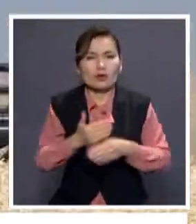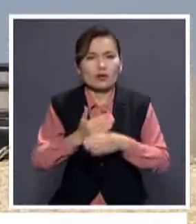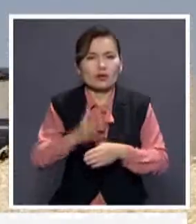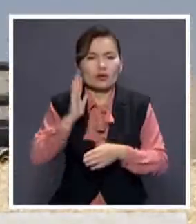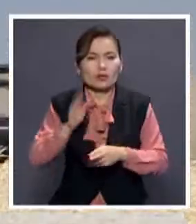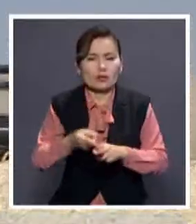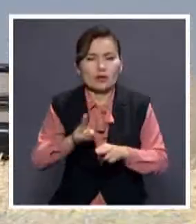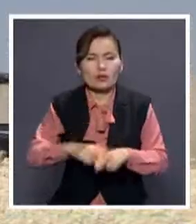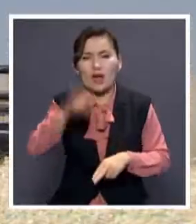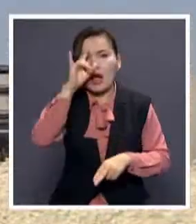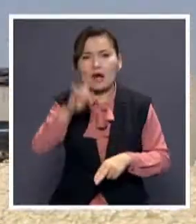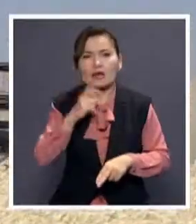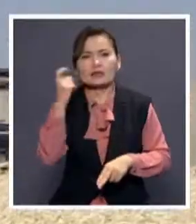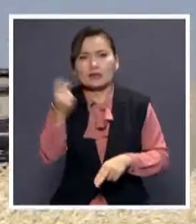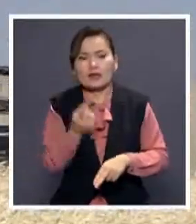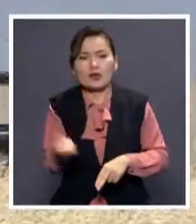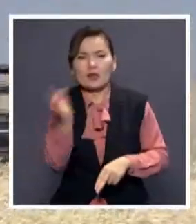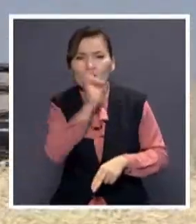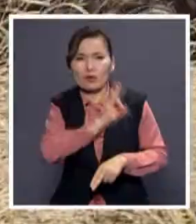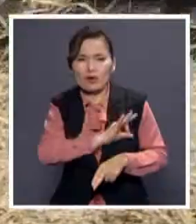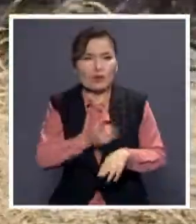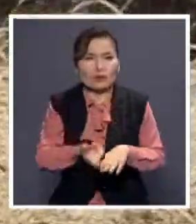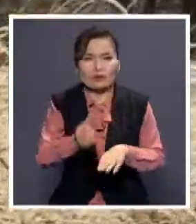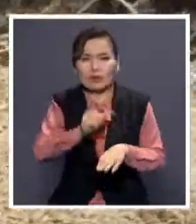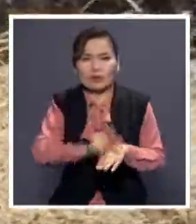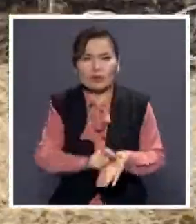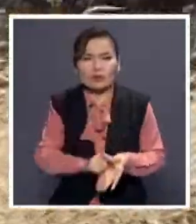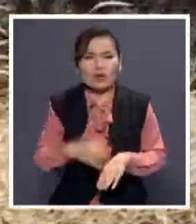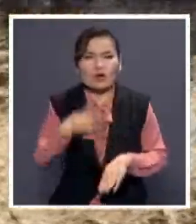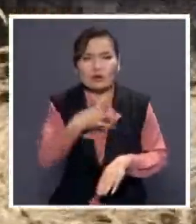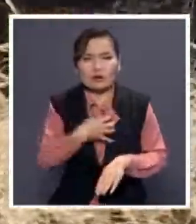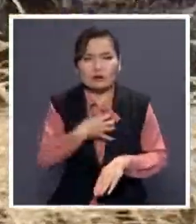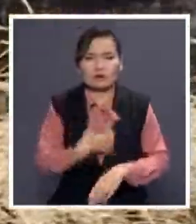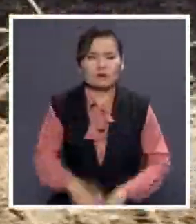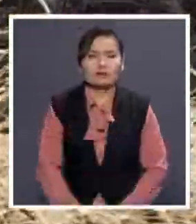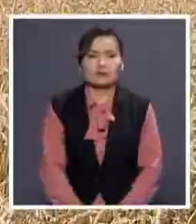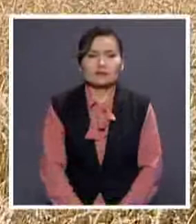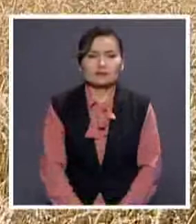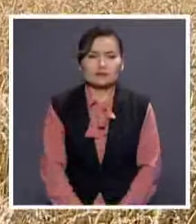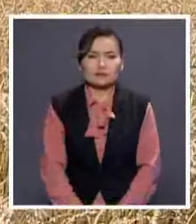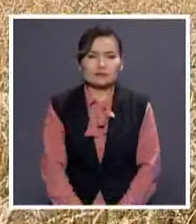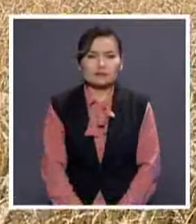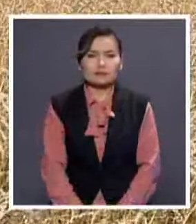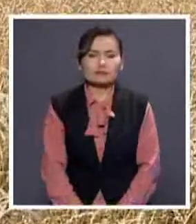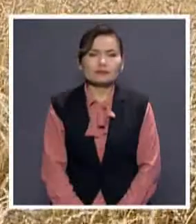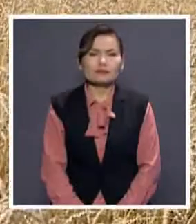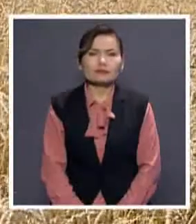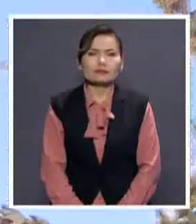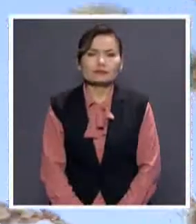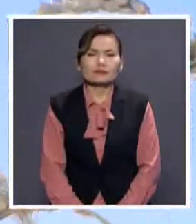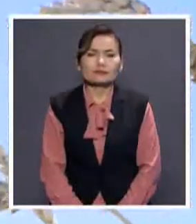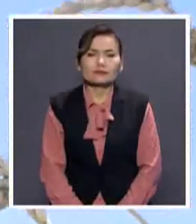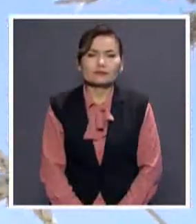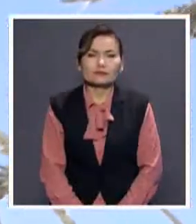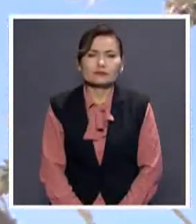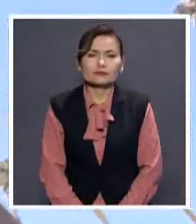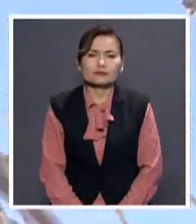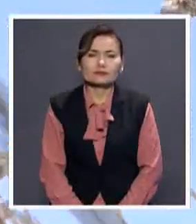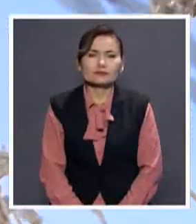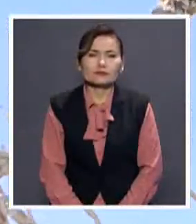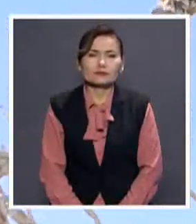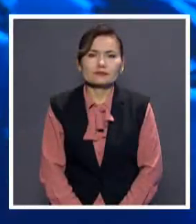сала ел экономикасының басым бағыттарының бірі болып қала бермек. Ермек Елберген, Данияр Жұмағұлов, Қазақстан ұлттық телеарнасы, Ақмола